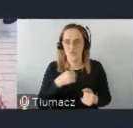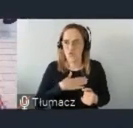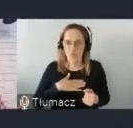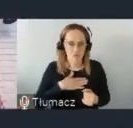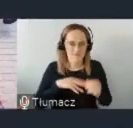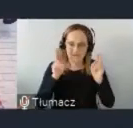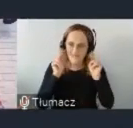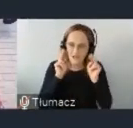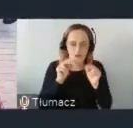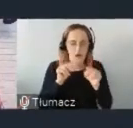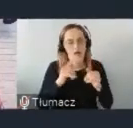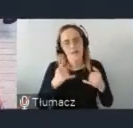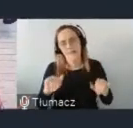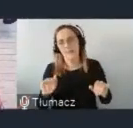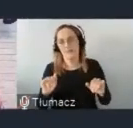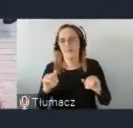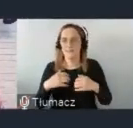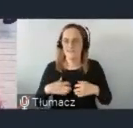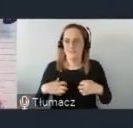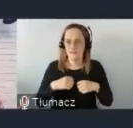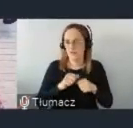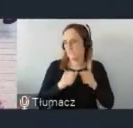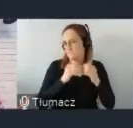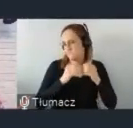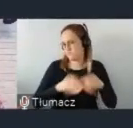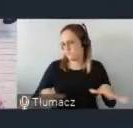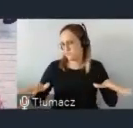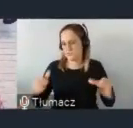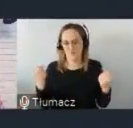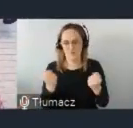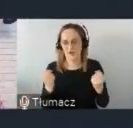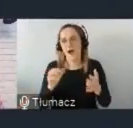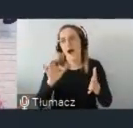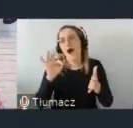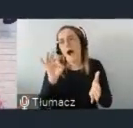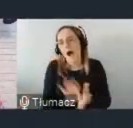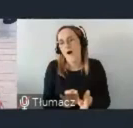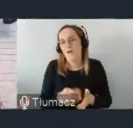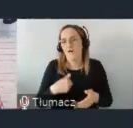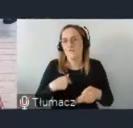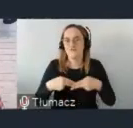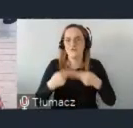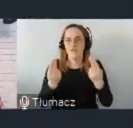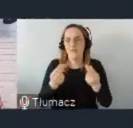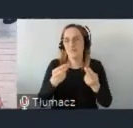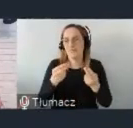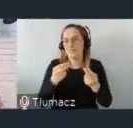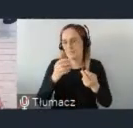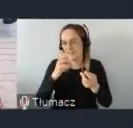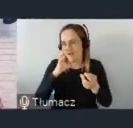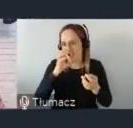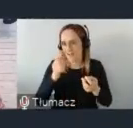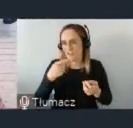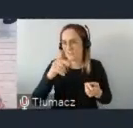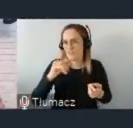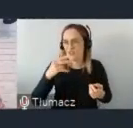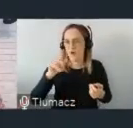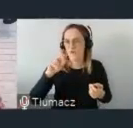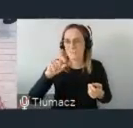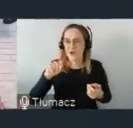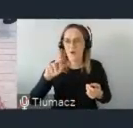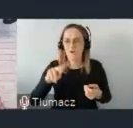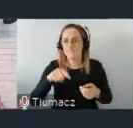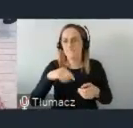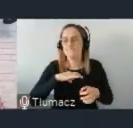albo woli inne zwierzęta, jest dosyć duży repertuar. My akurat mieliśmy jakiś dzień dinozaura, w związku z tym wprowadziliśmy na patio w